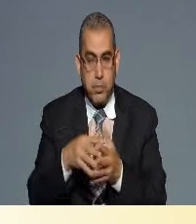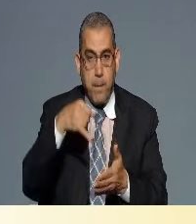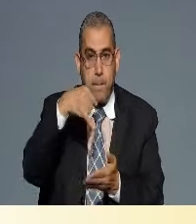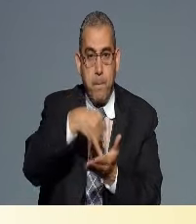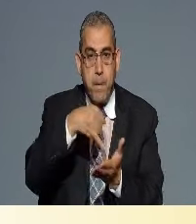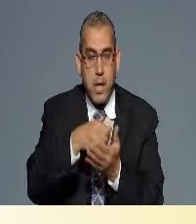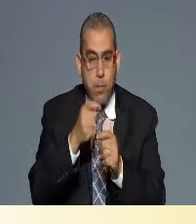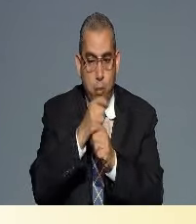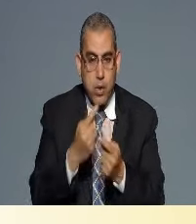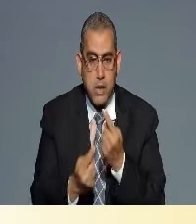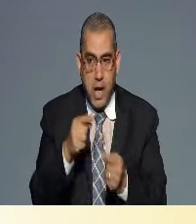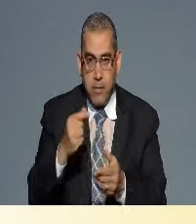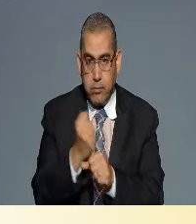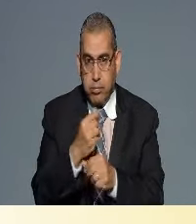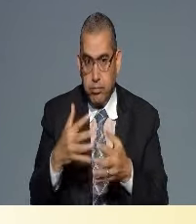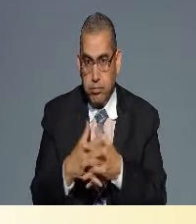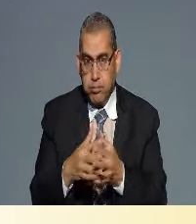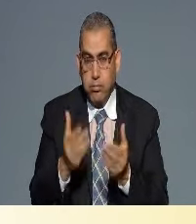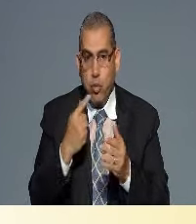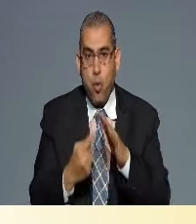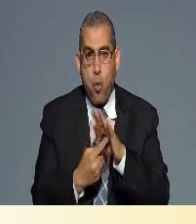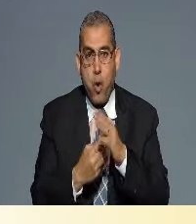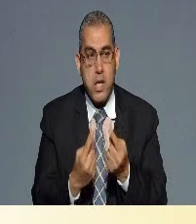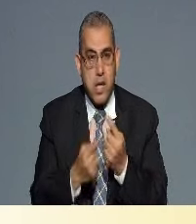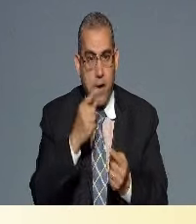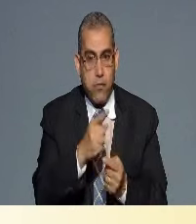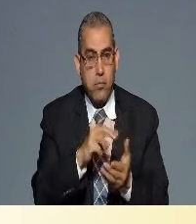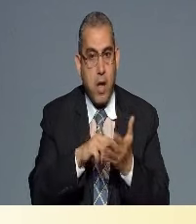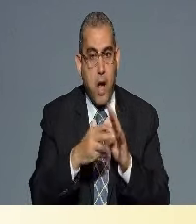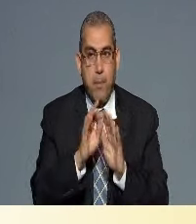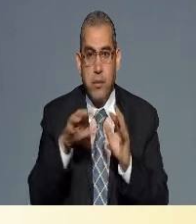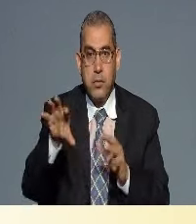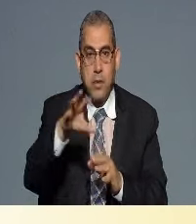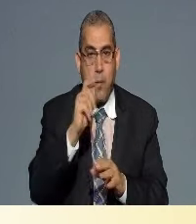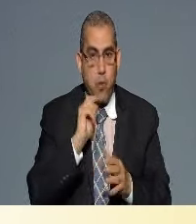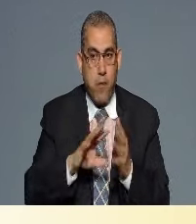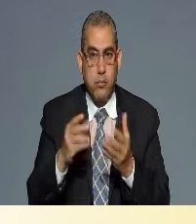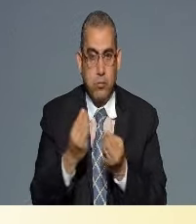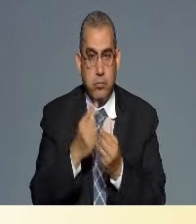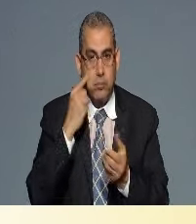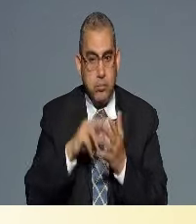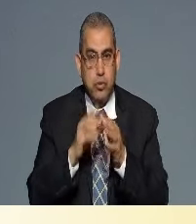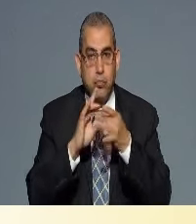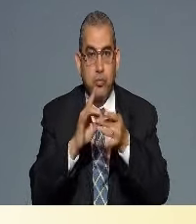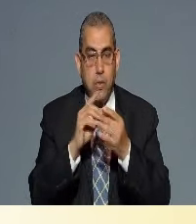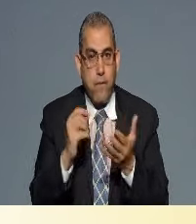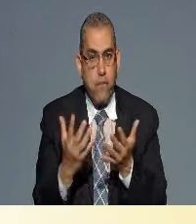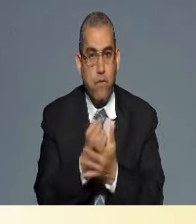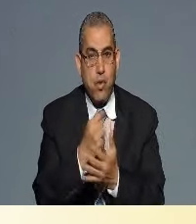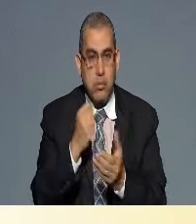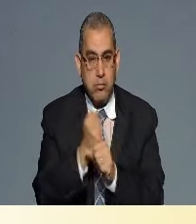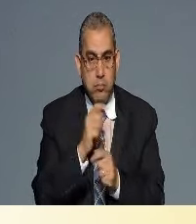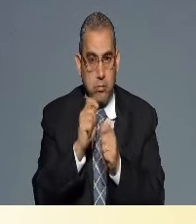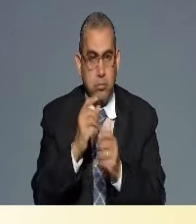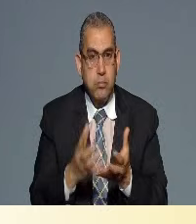الزراعيه وسيادتك كليات الزراعة في مختلف أنحاء الجمهورية، بنتكلم عن بورصة سلعية، وإحنا